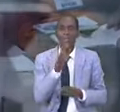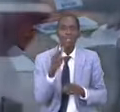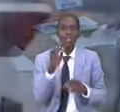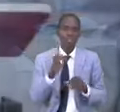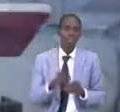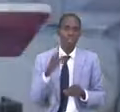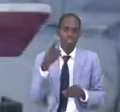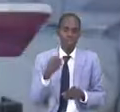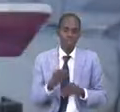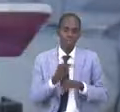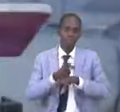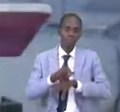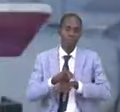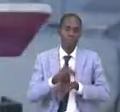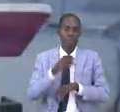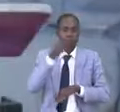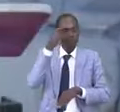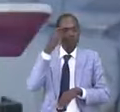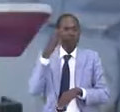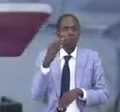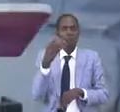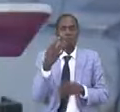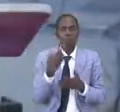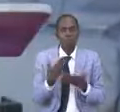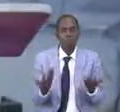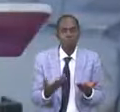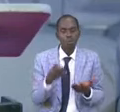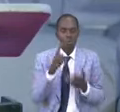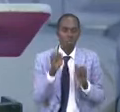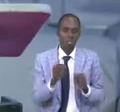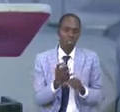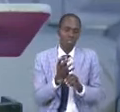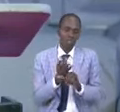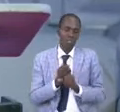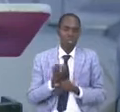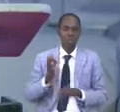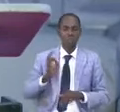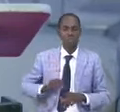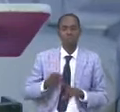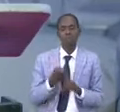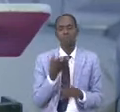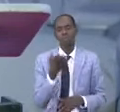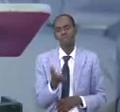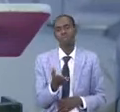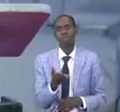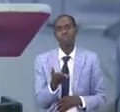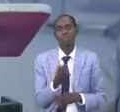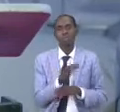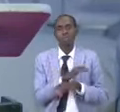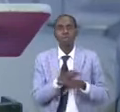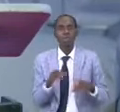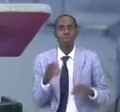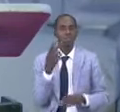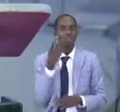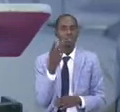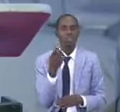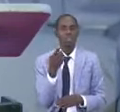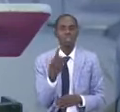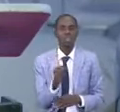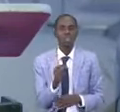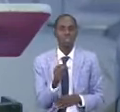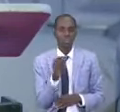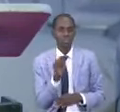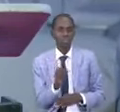ce que tu peux obtenir du ministère il faut pas voir les choses matérielles